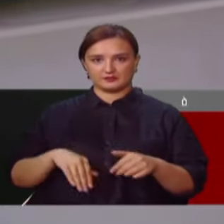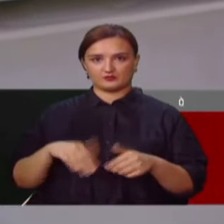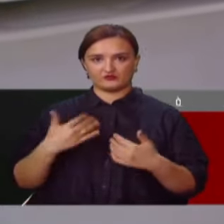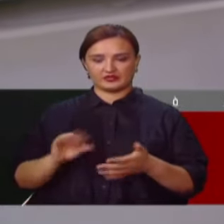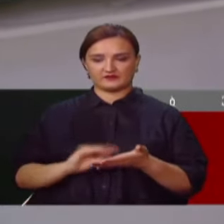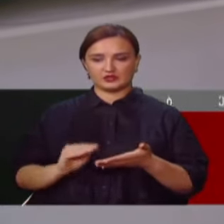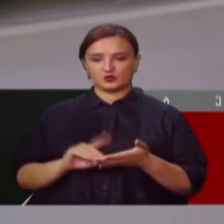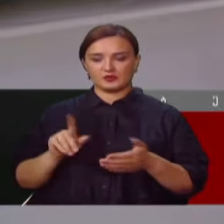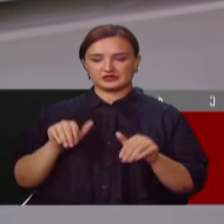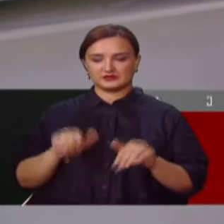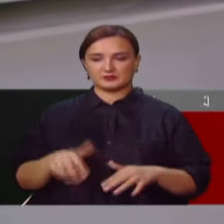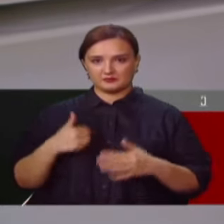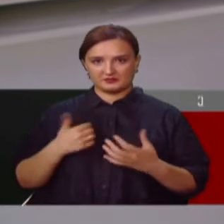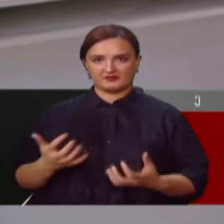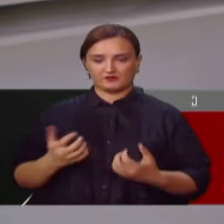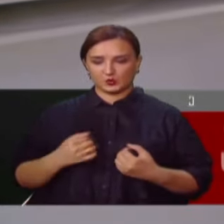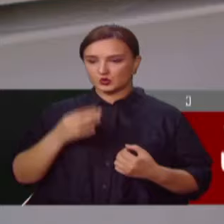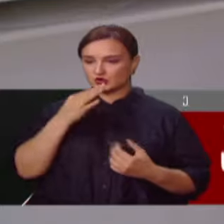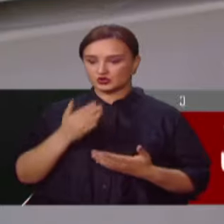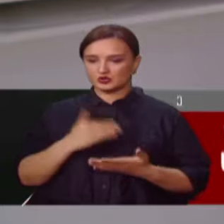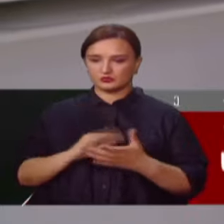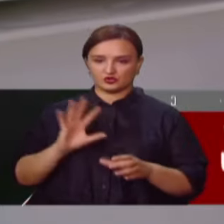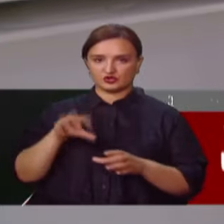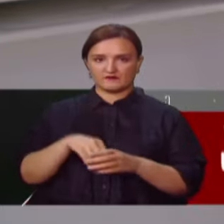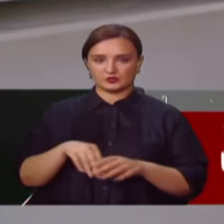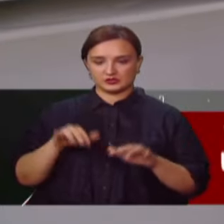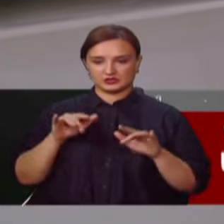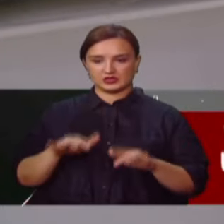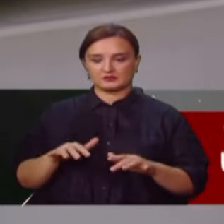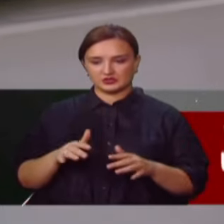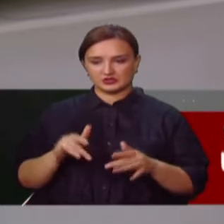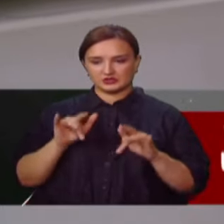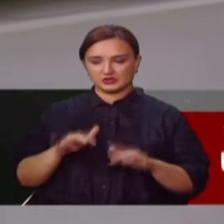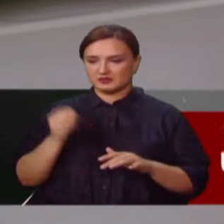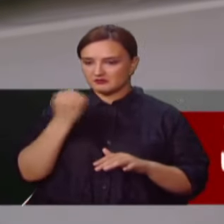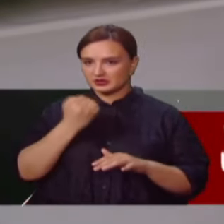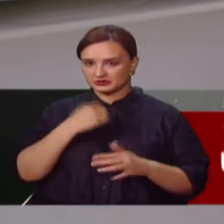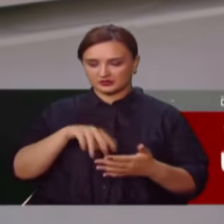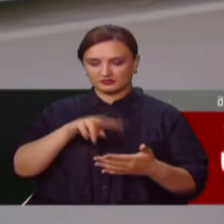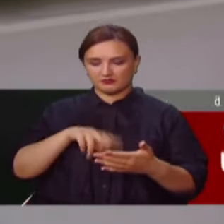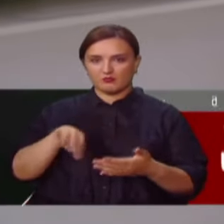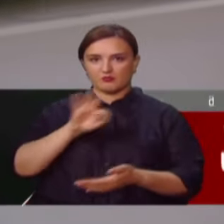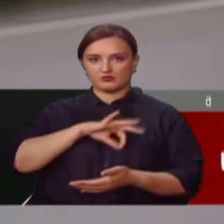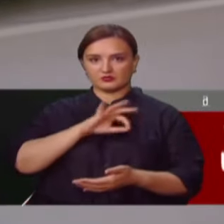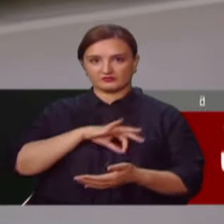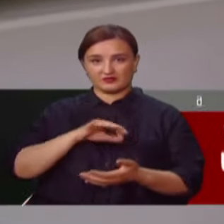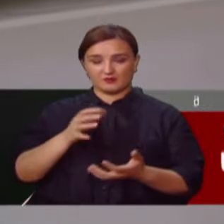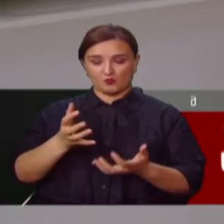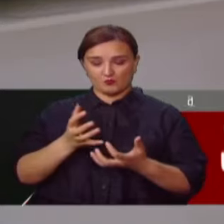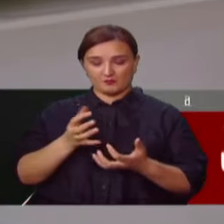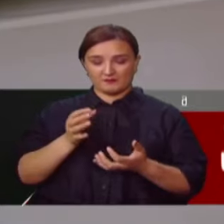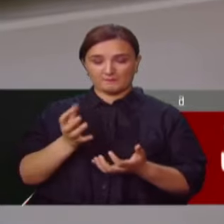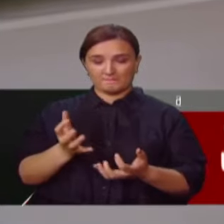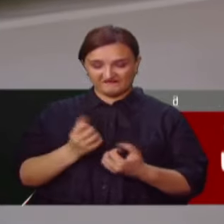გადაწყვეტილება. შემდგომ ჩავერთო საქმეში, გავეცნო საქმის მასალებს, მივიღო მონაწილეობა და